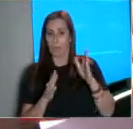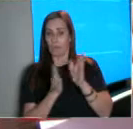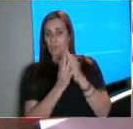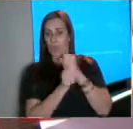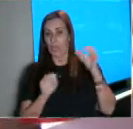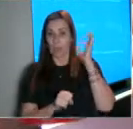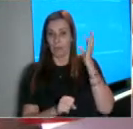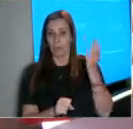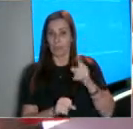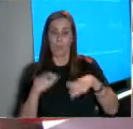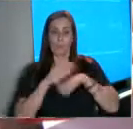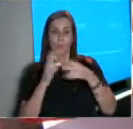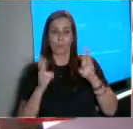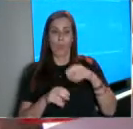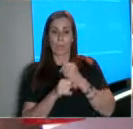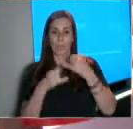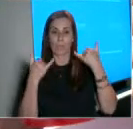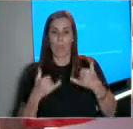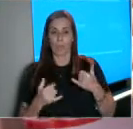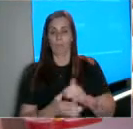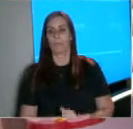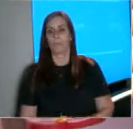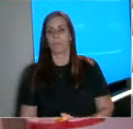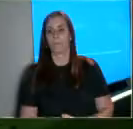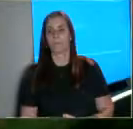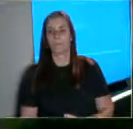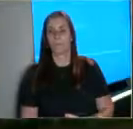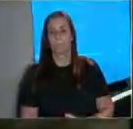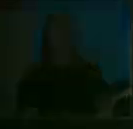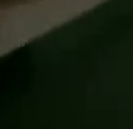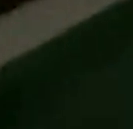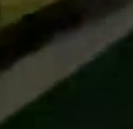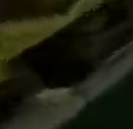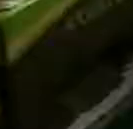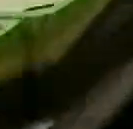חנינה. זה המקסימום שניתן לעשות כרגע בזמן הנוכחי.